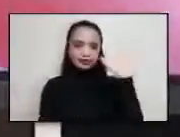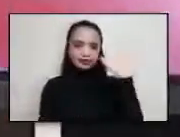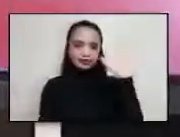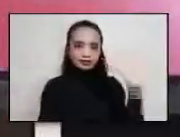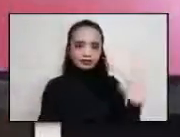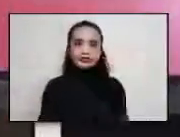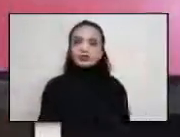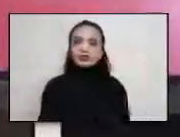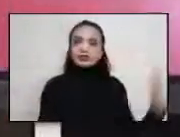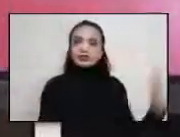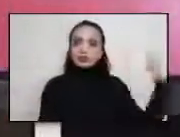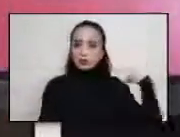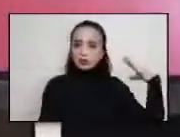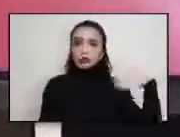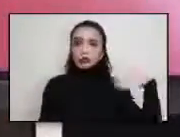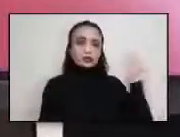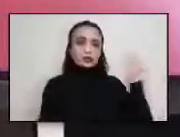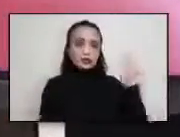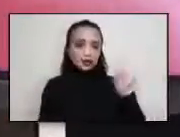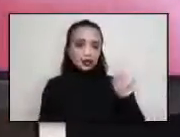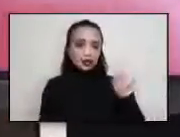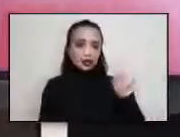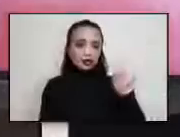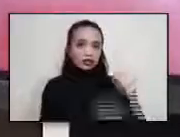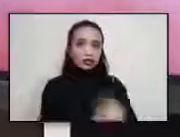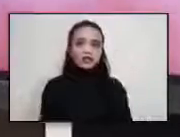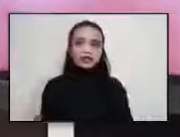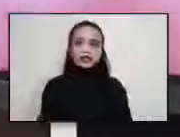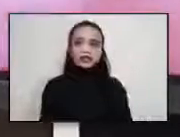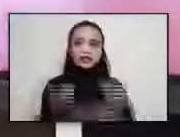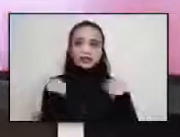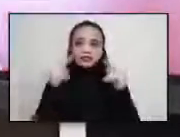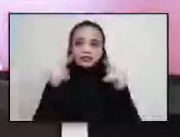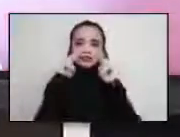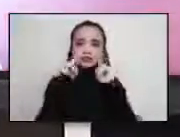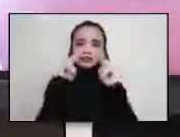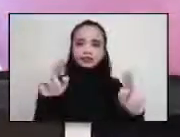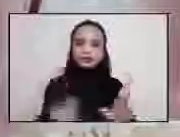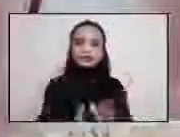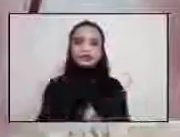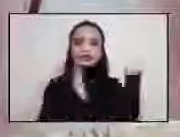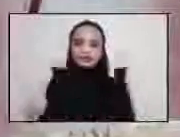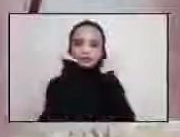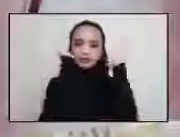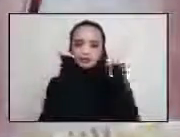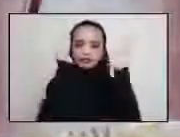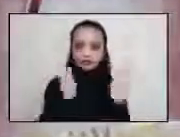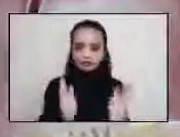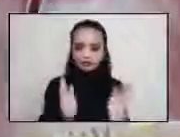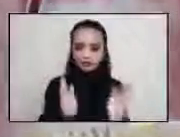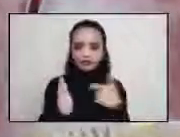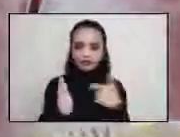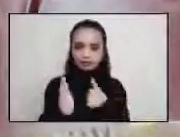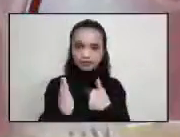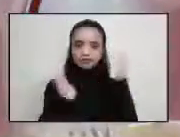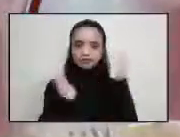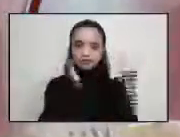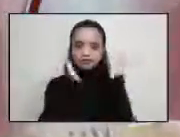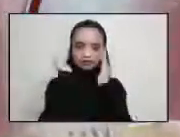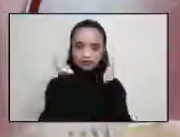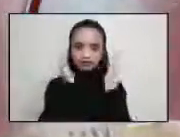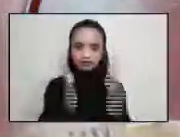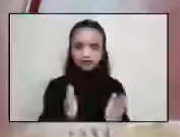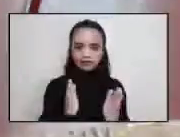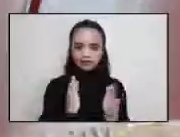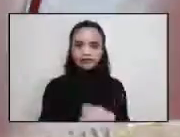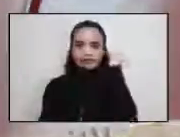Sinovac. Alright, so... Pati sa Manila Times, Aljo, dayan, parang puro